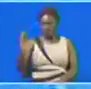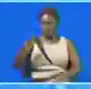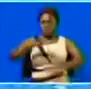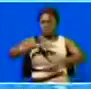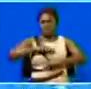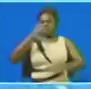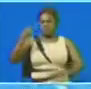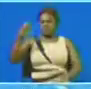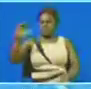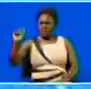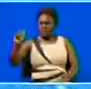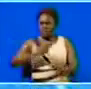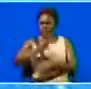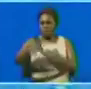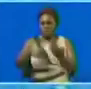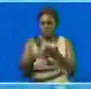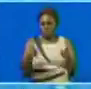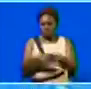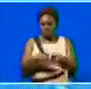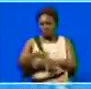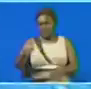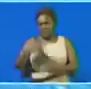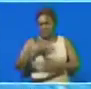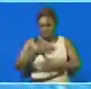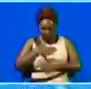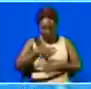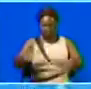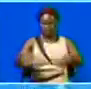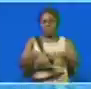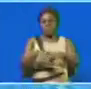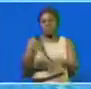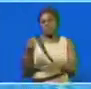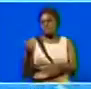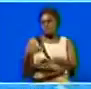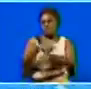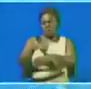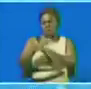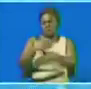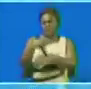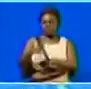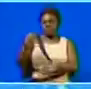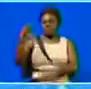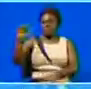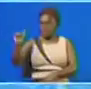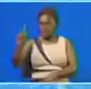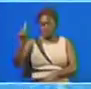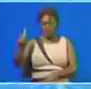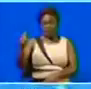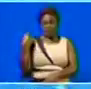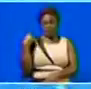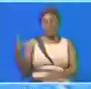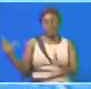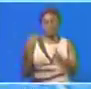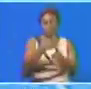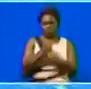kwa wawakilishi wadi wote kama waheshimiwa wengine. Haya yanajiri saa chache baada ya mwakilishi wadi wa Silale Nelson Lotela